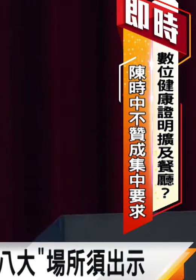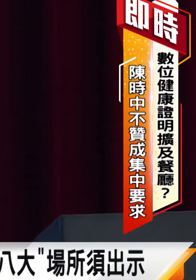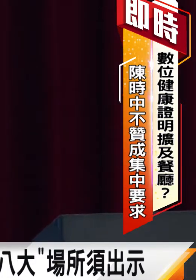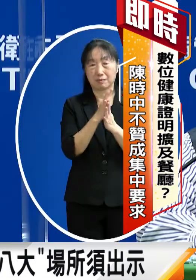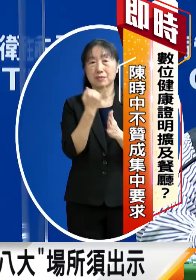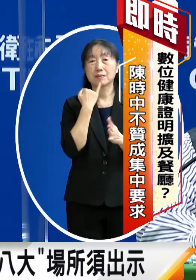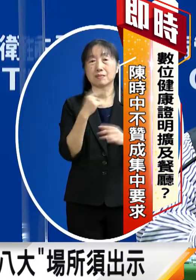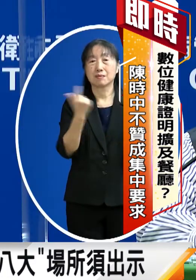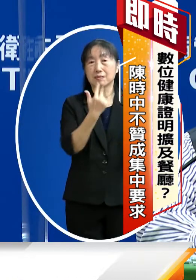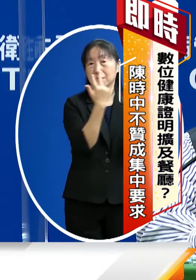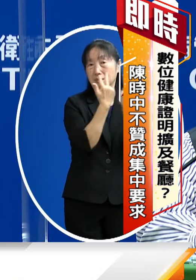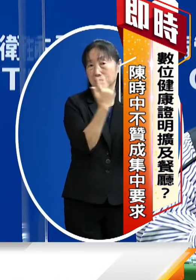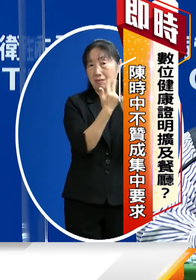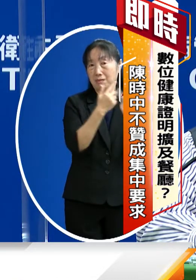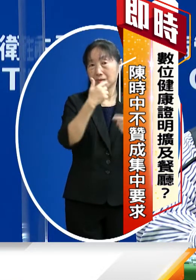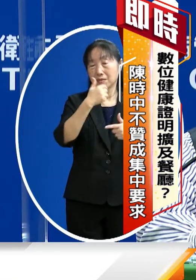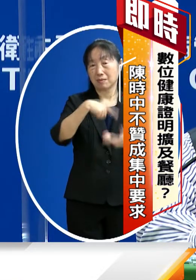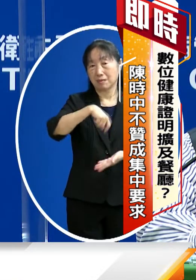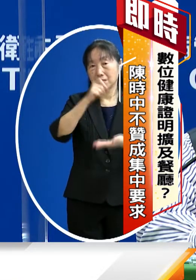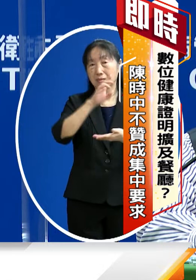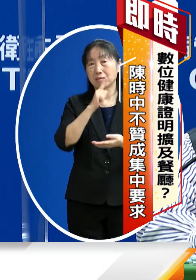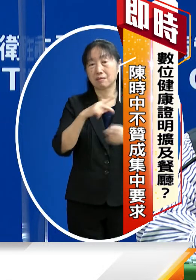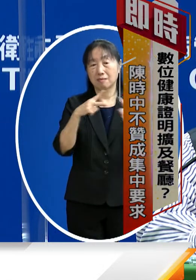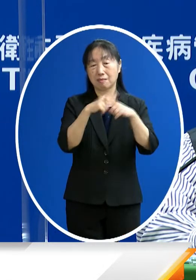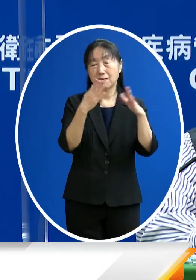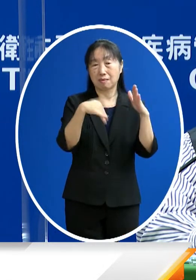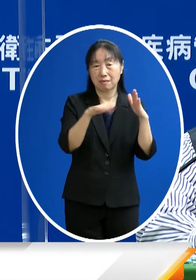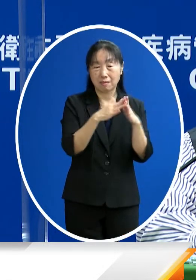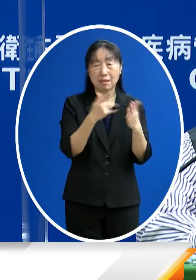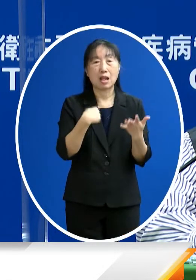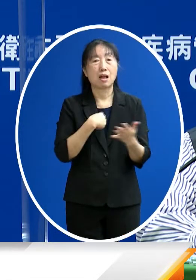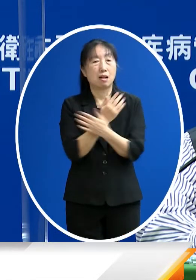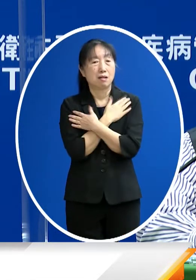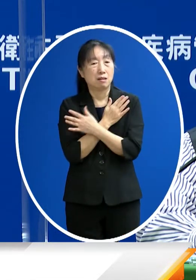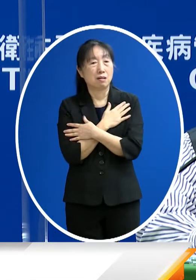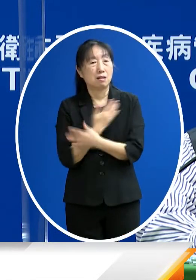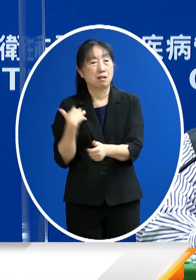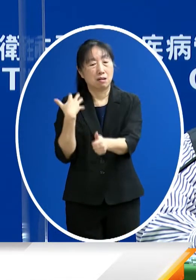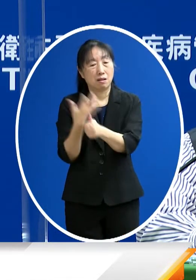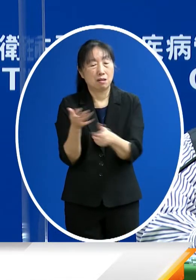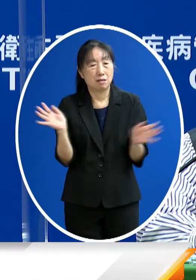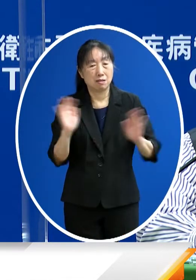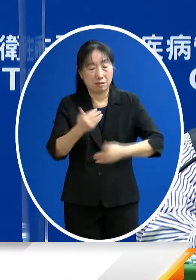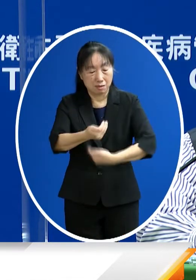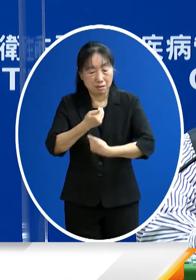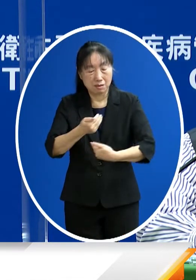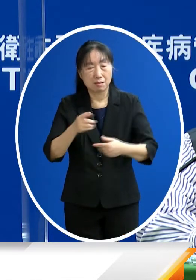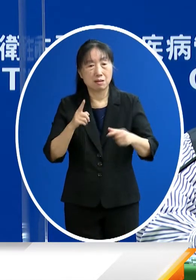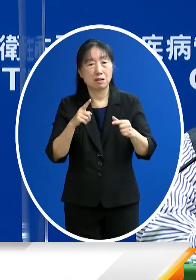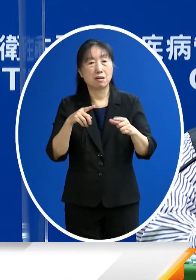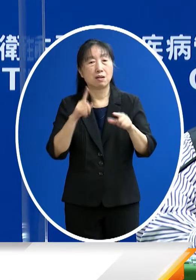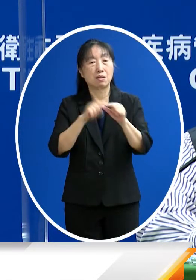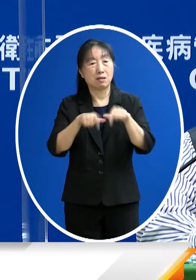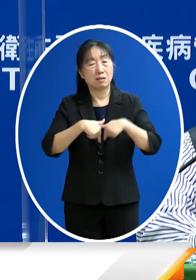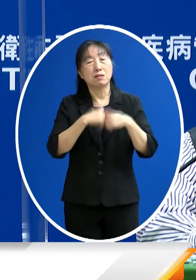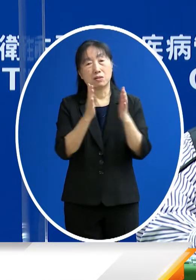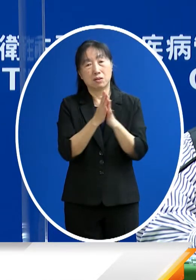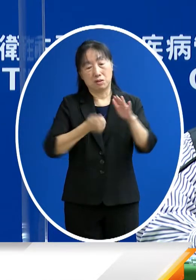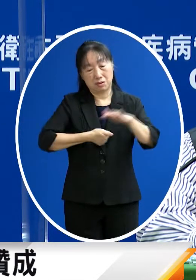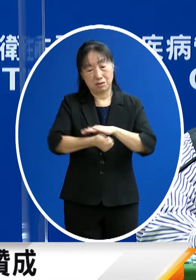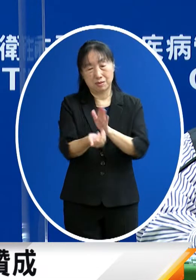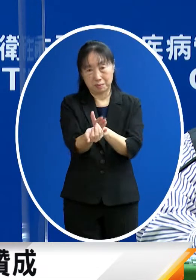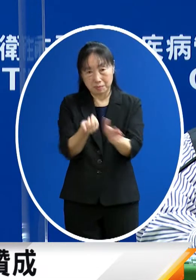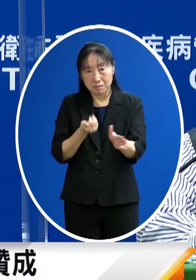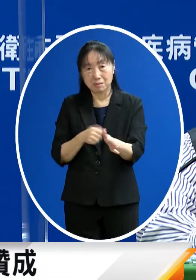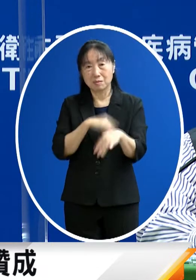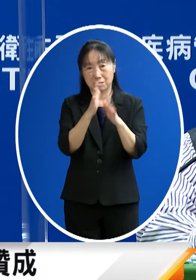像新北市在建议说，小学、幼儿园、托婴中心，这些其他要进去的时候要使用这个